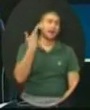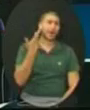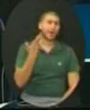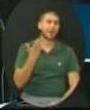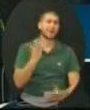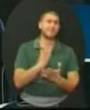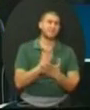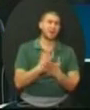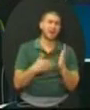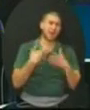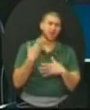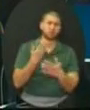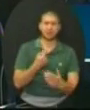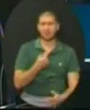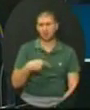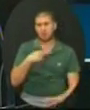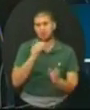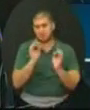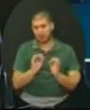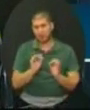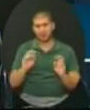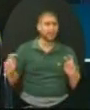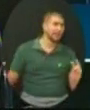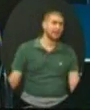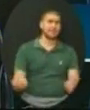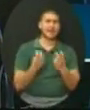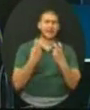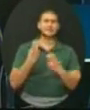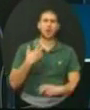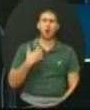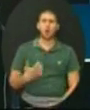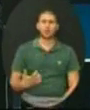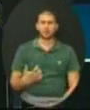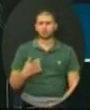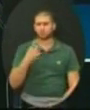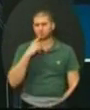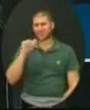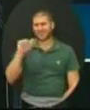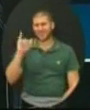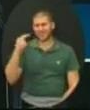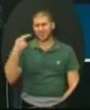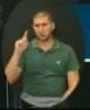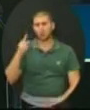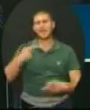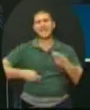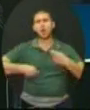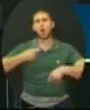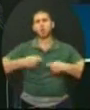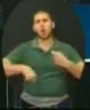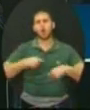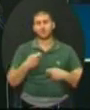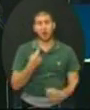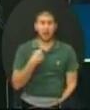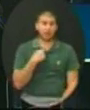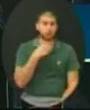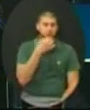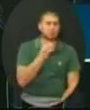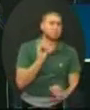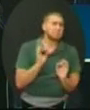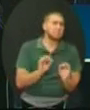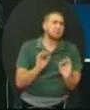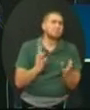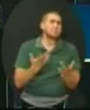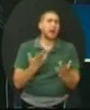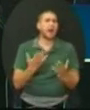האיגוח, כלומר אחרי שאנחנו באמת נגייס און... איגוח זה מלשון איגרות חוב? איגרות חוב. ואני שואלת באמת, מה